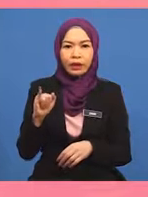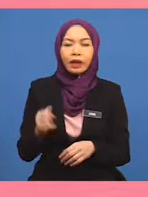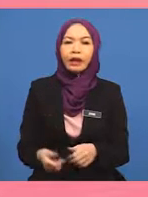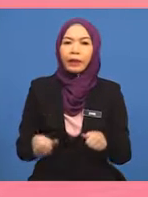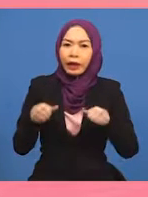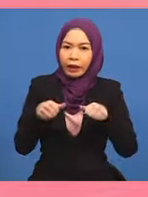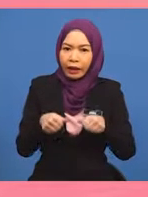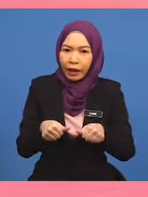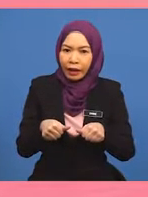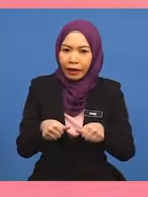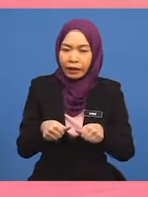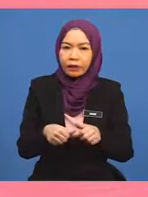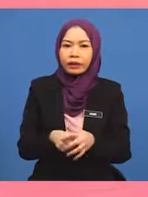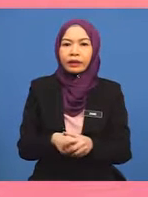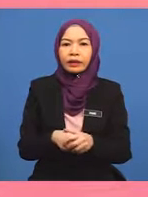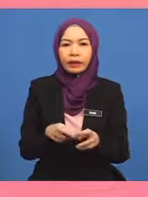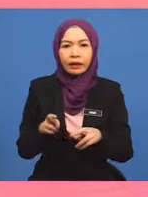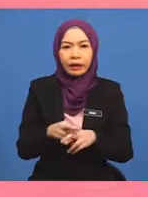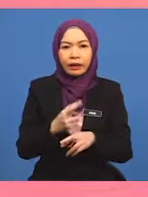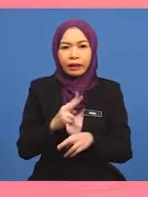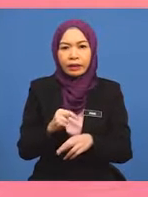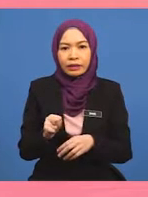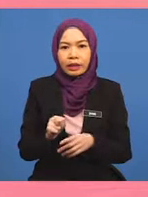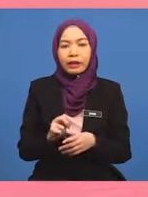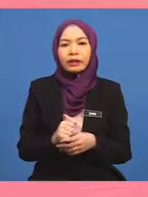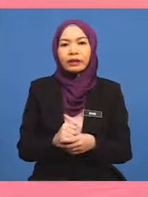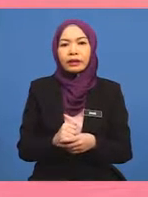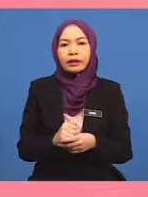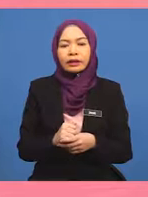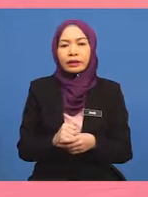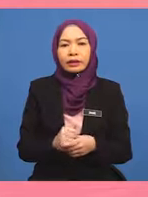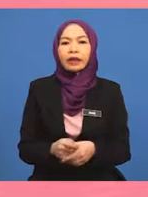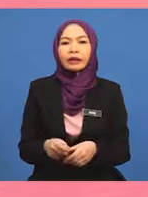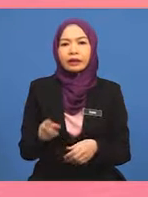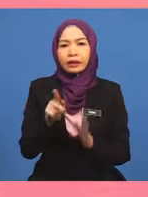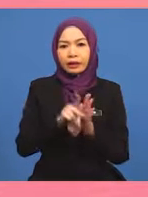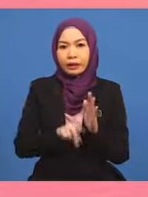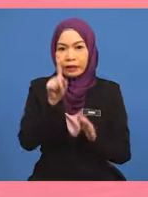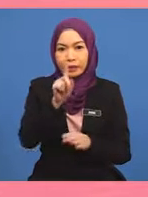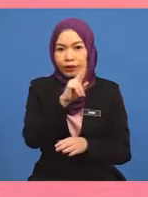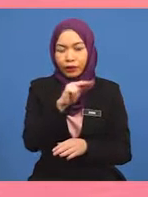Kelapan, keringkasan. Kesembilan, kesatuan.